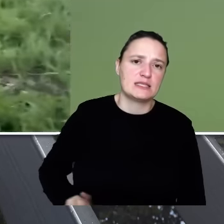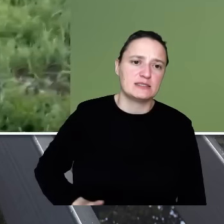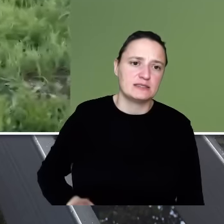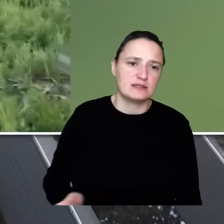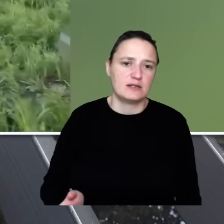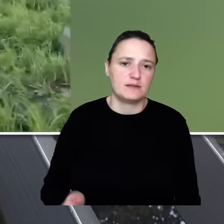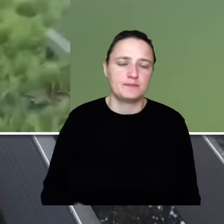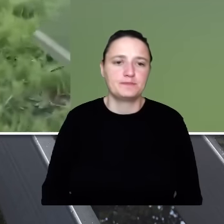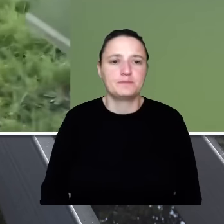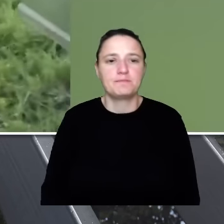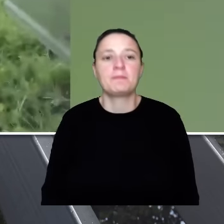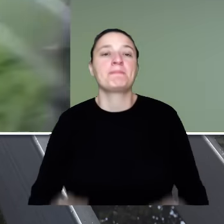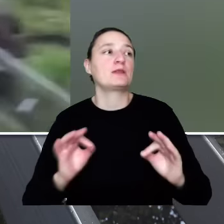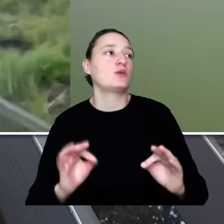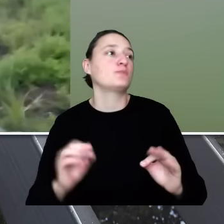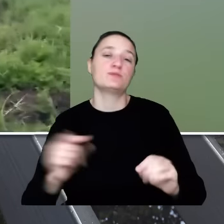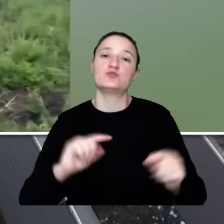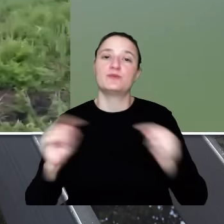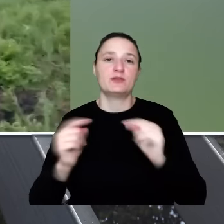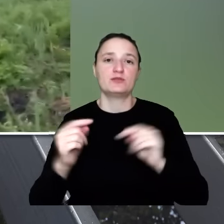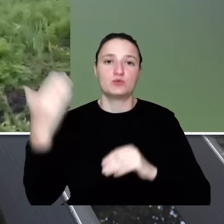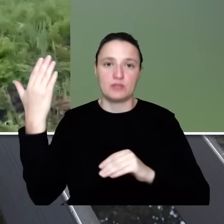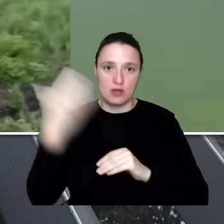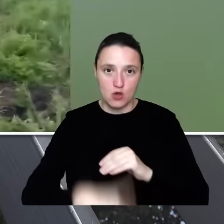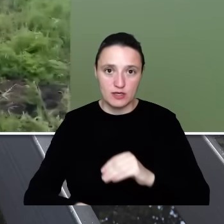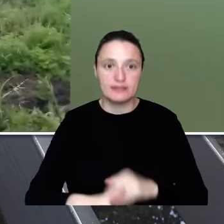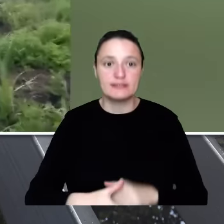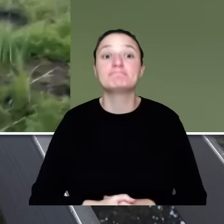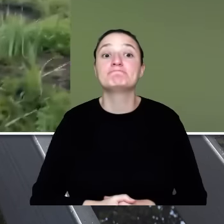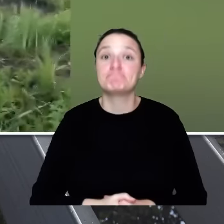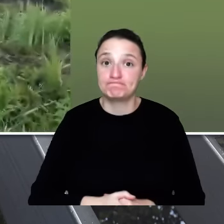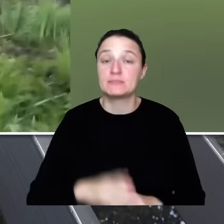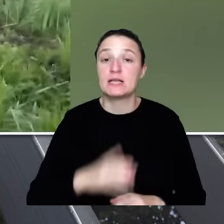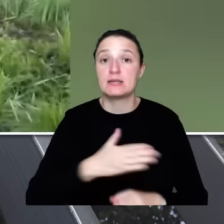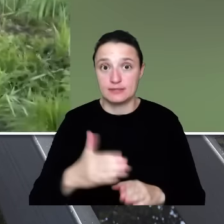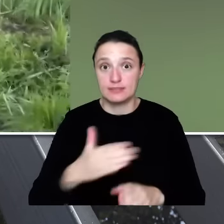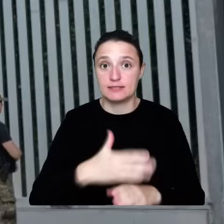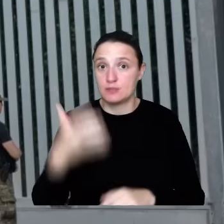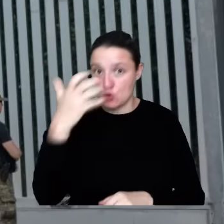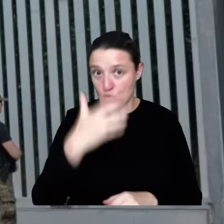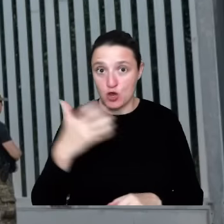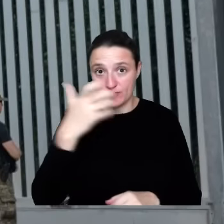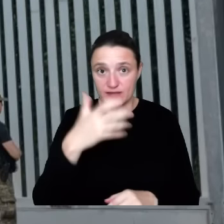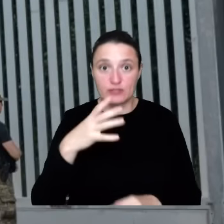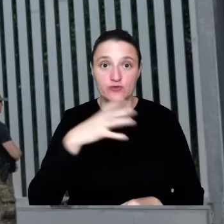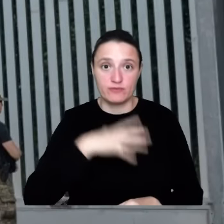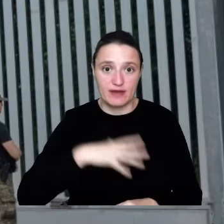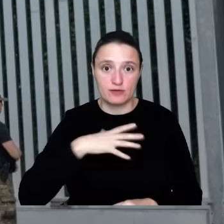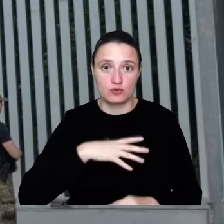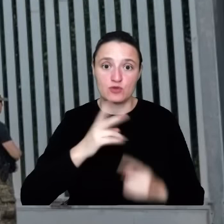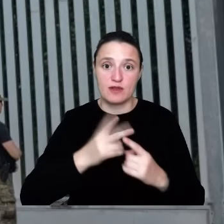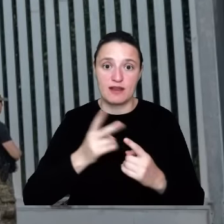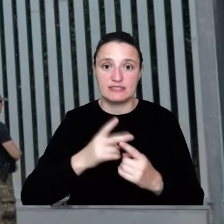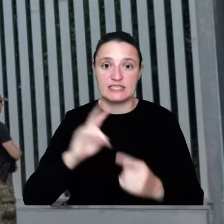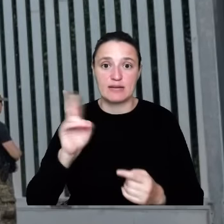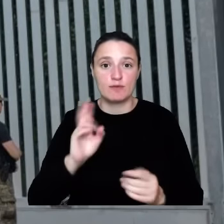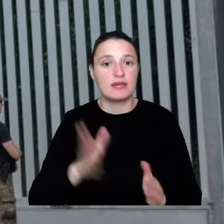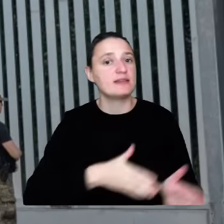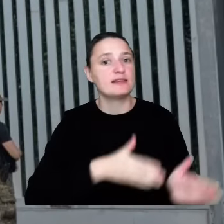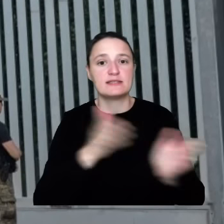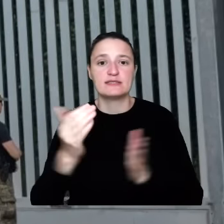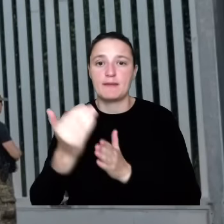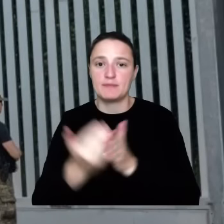tym momencie musimy zakończyć naszą rozmowę, ale państwo zostańcie z nami, zostańcie z telewizją Republika. Kolejne propozycje